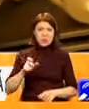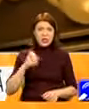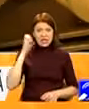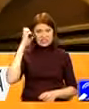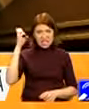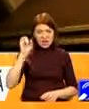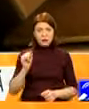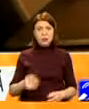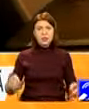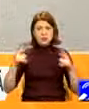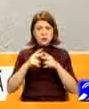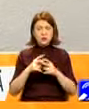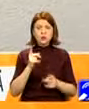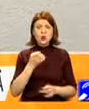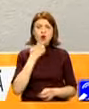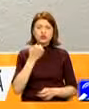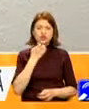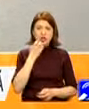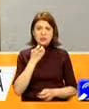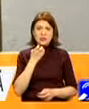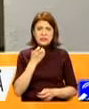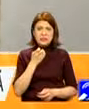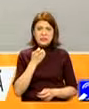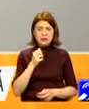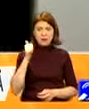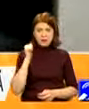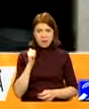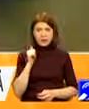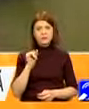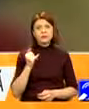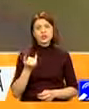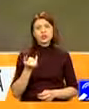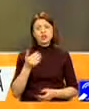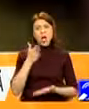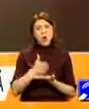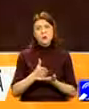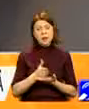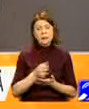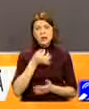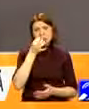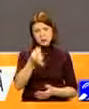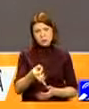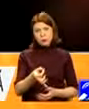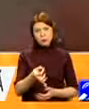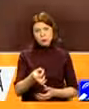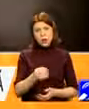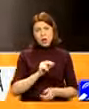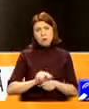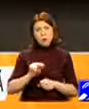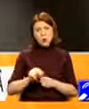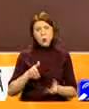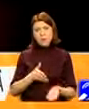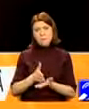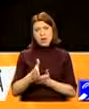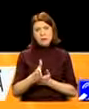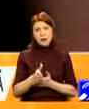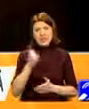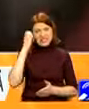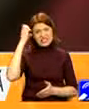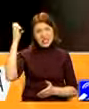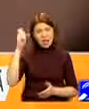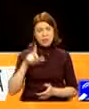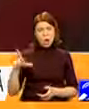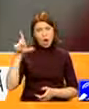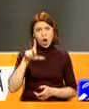s-au întrunit într-o ședință informală pe parcursul zilei de ieri și au stabilit să propună biroului permanent a Senatului